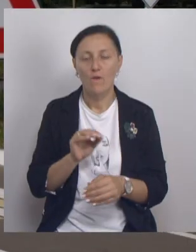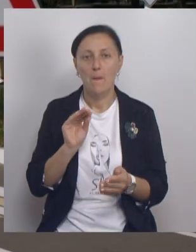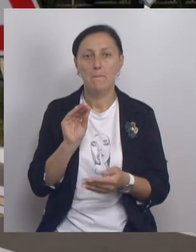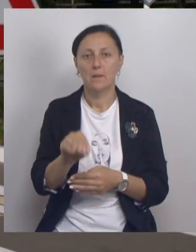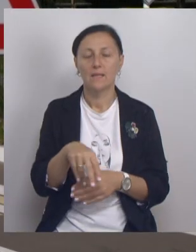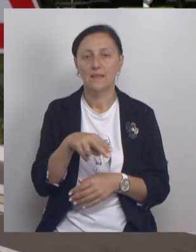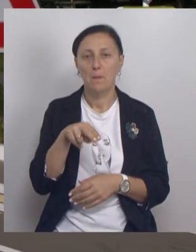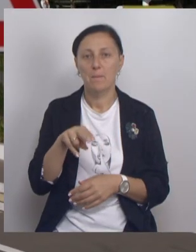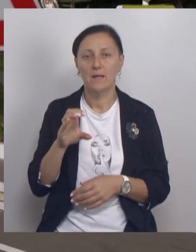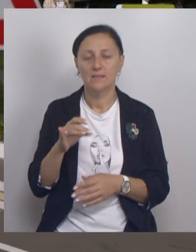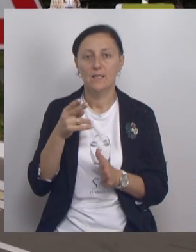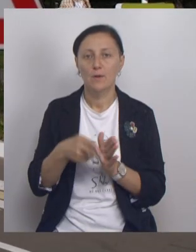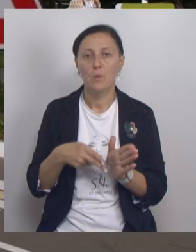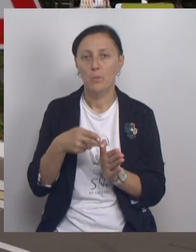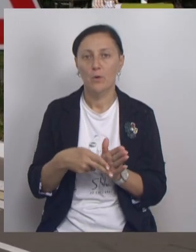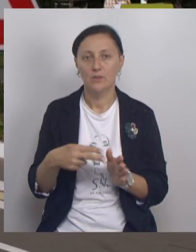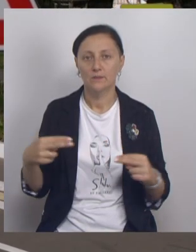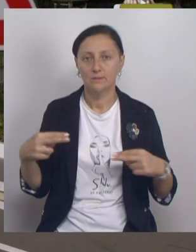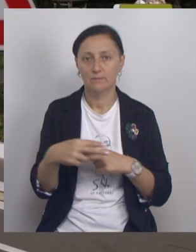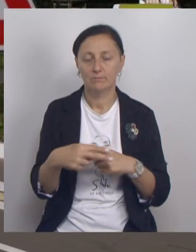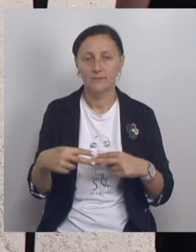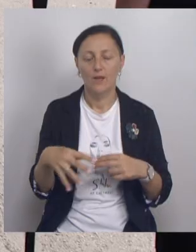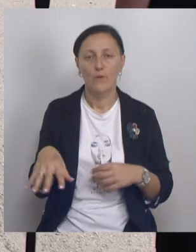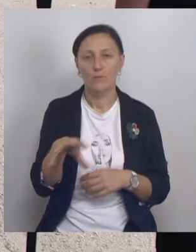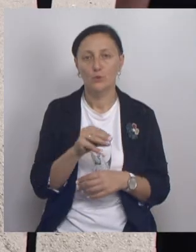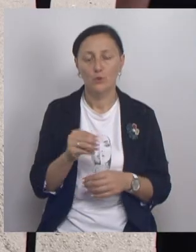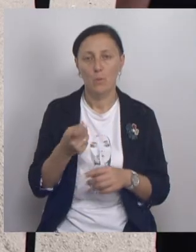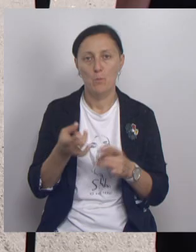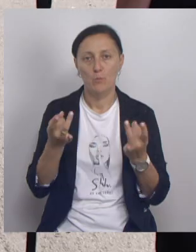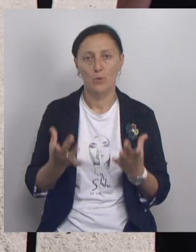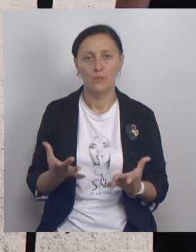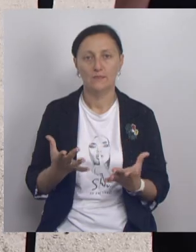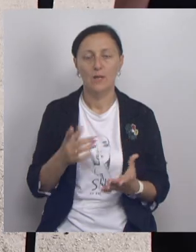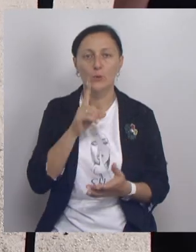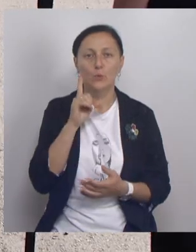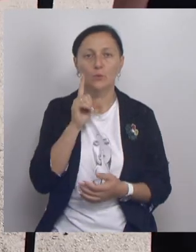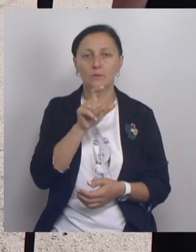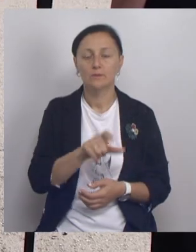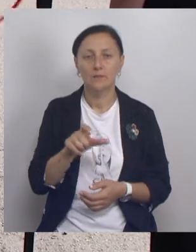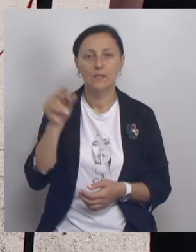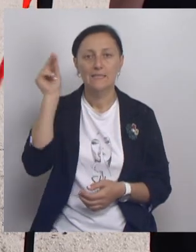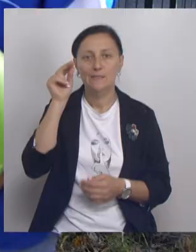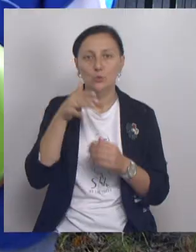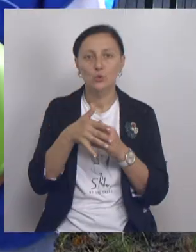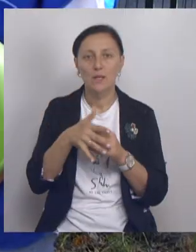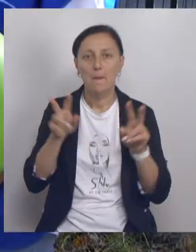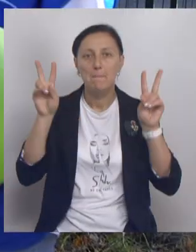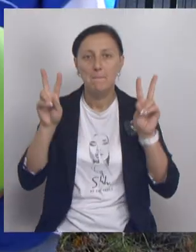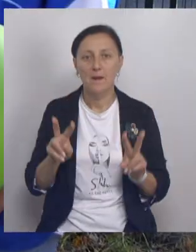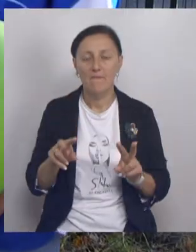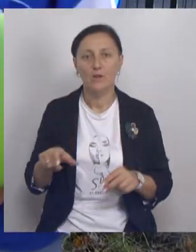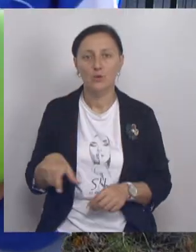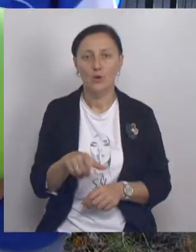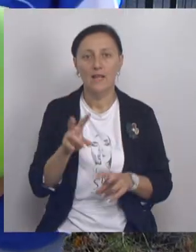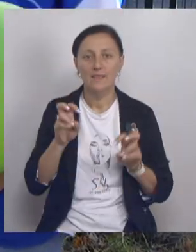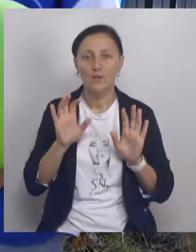ДПС и даже железнодорожным переездом. Все наглядно и просто. Теперь юные пешеходы изучают правила дорожного движения не